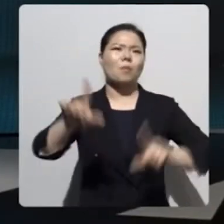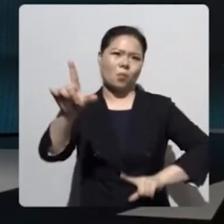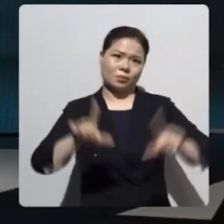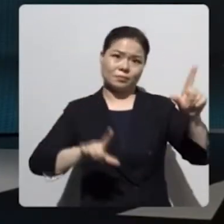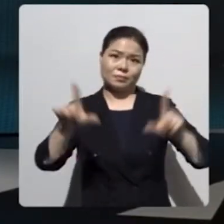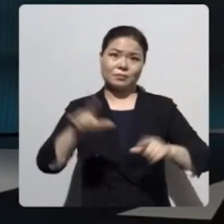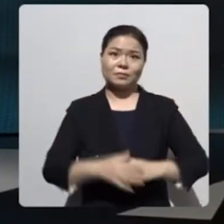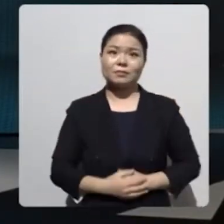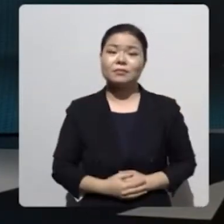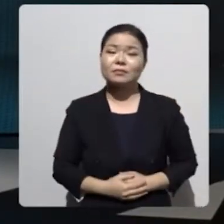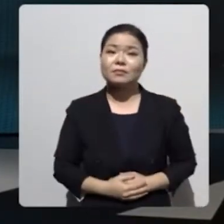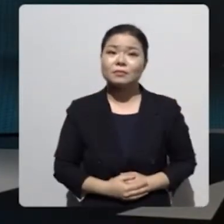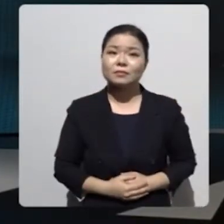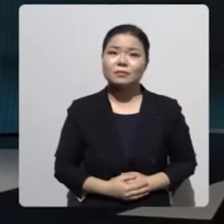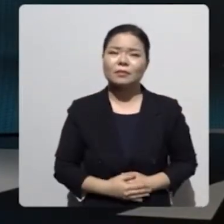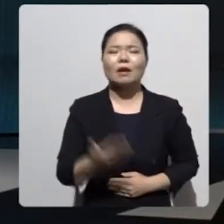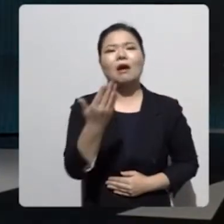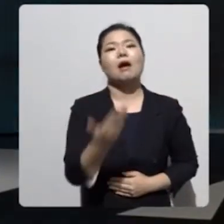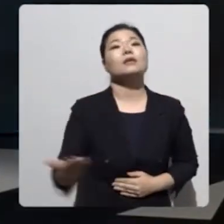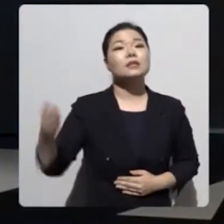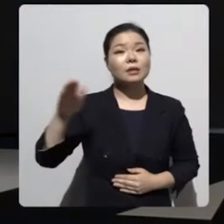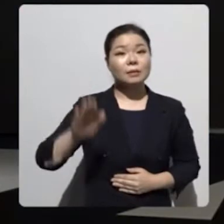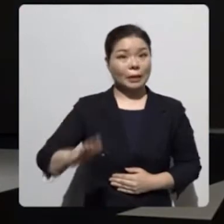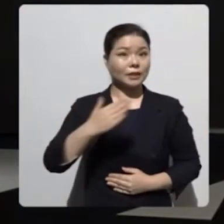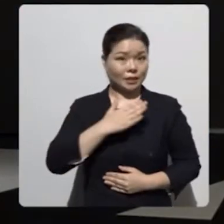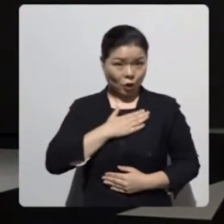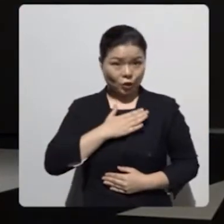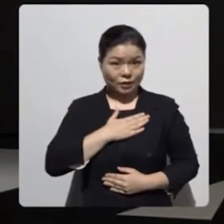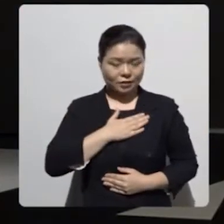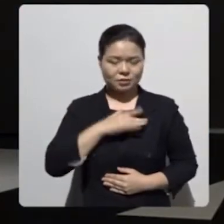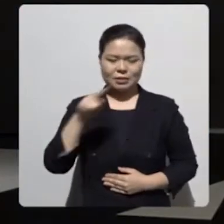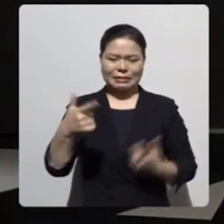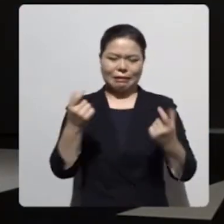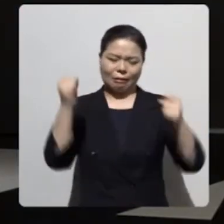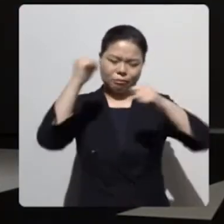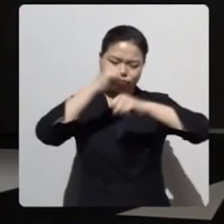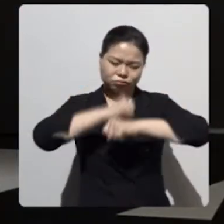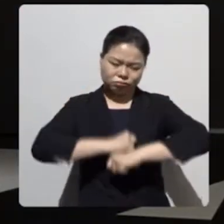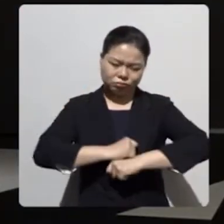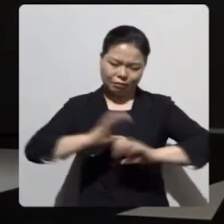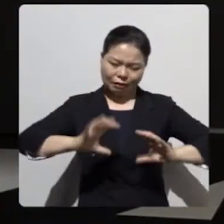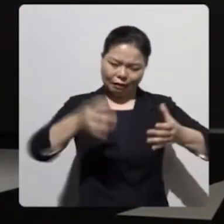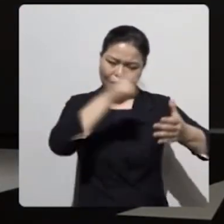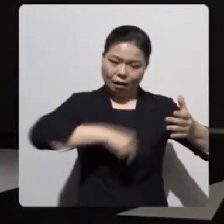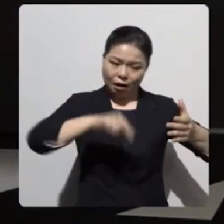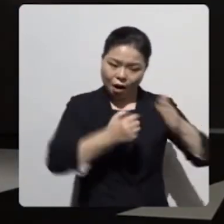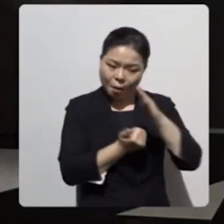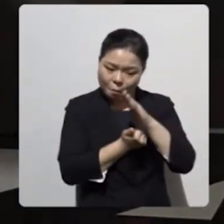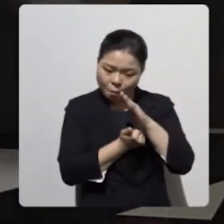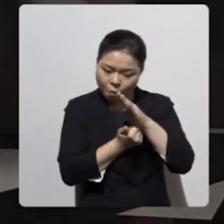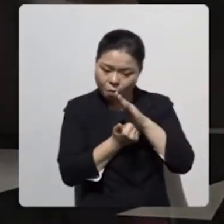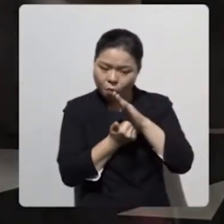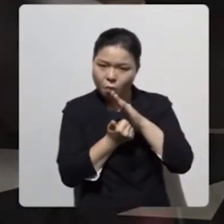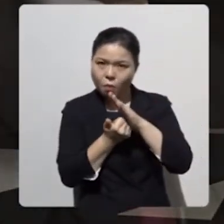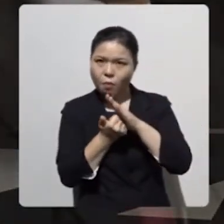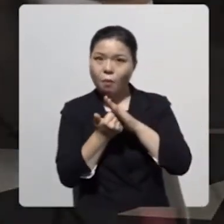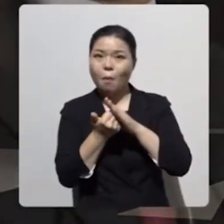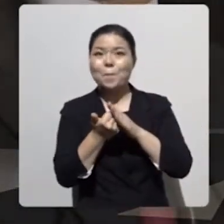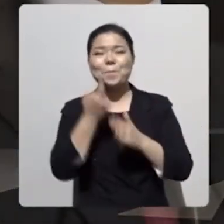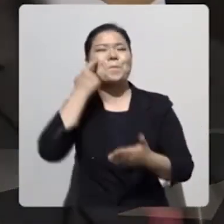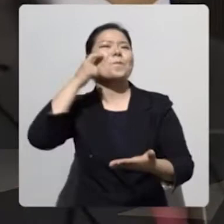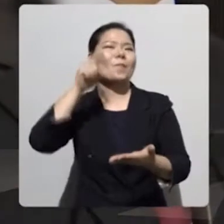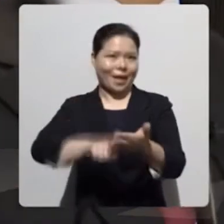주소입니다. 그러나 저는 이렇게 망가져가는 나라 속에서도 희망의 불씨를